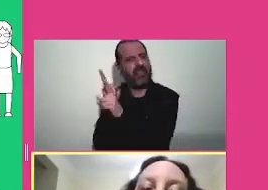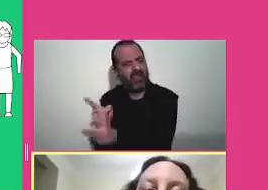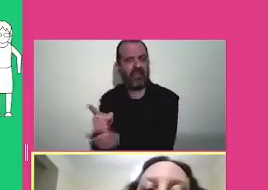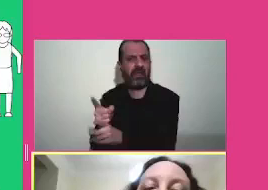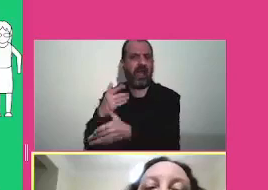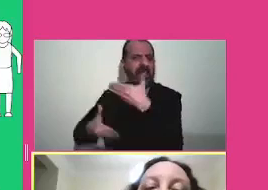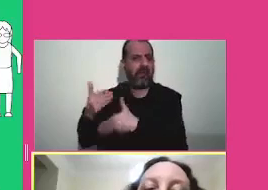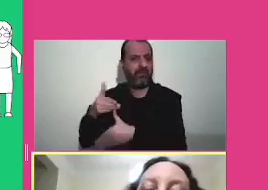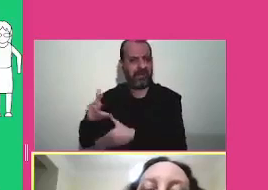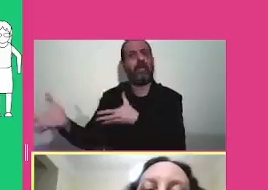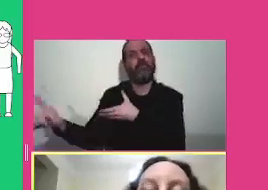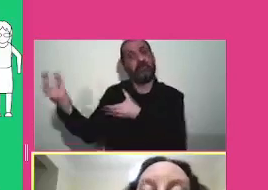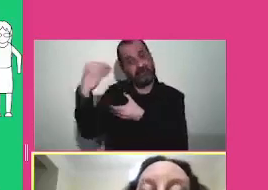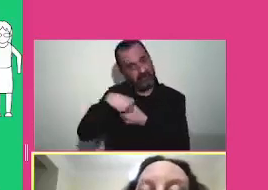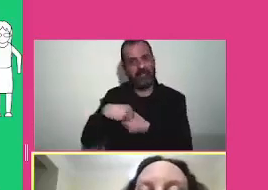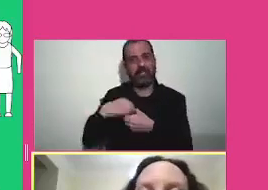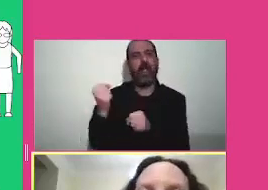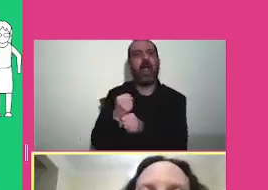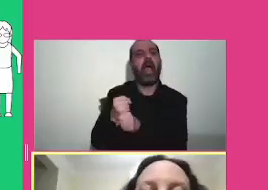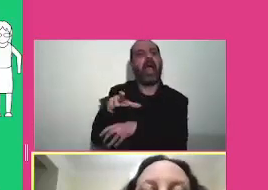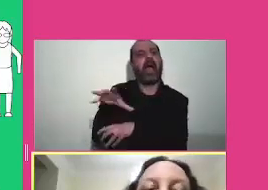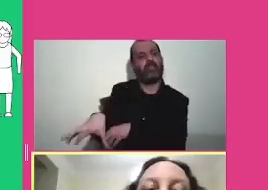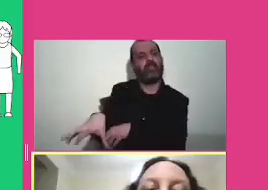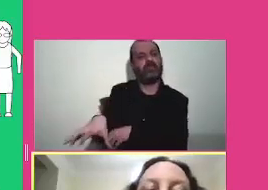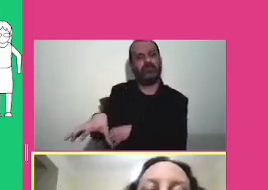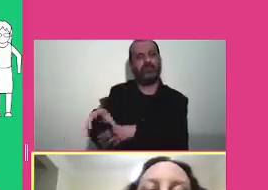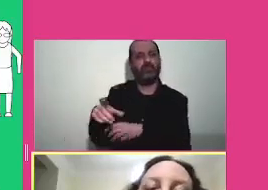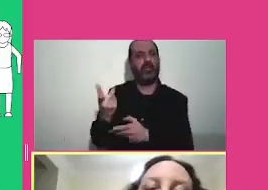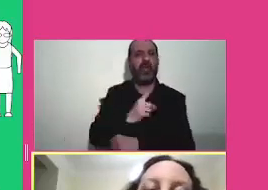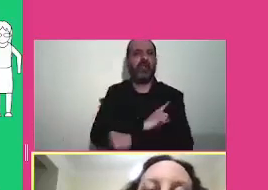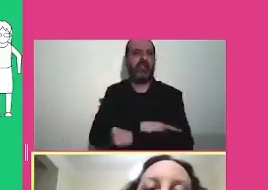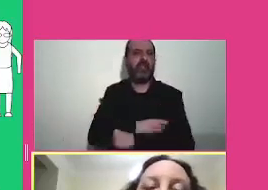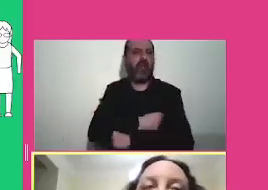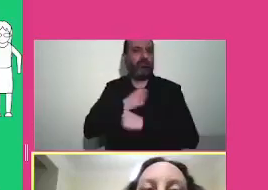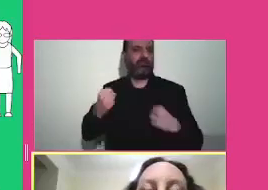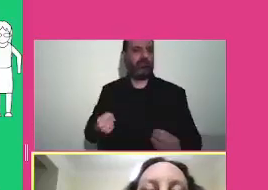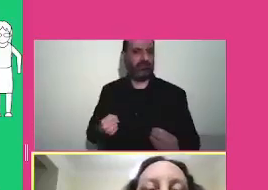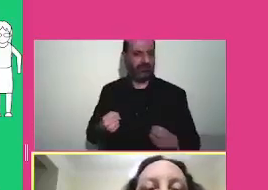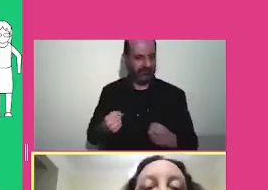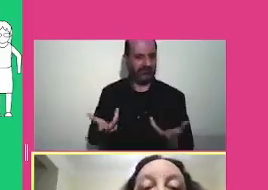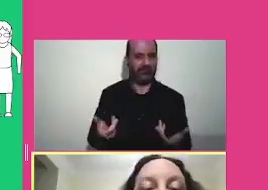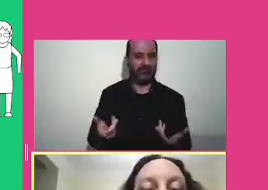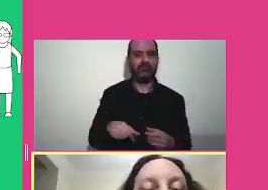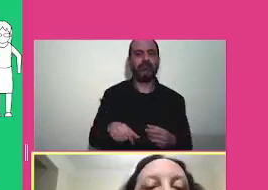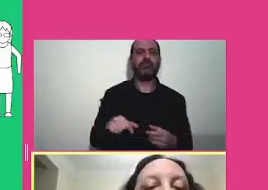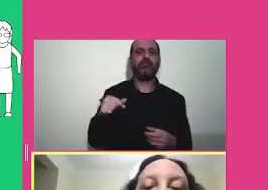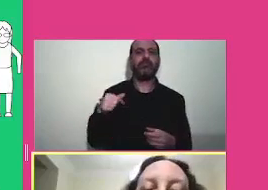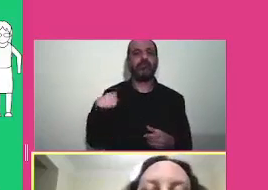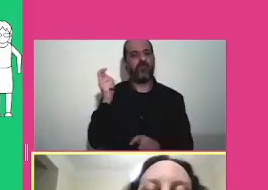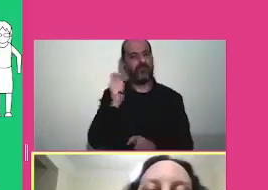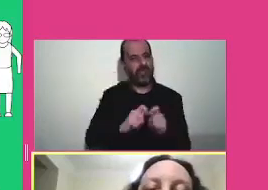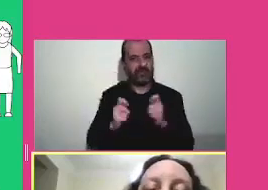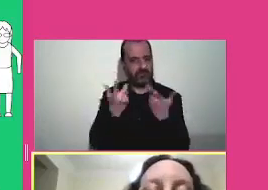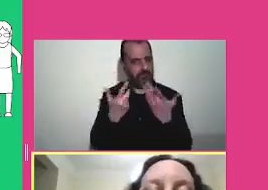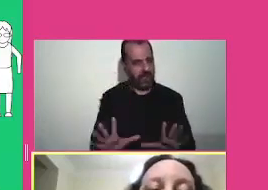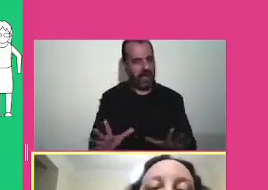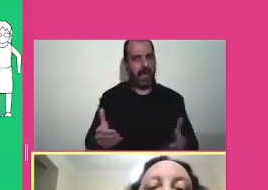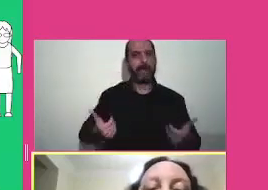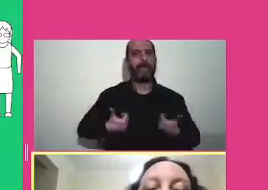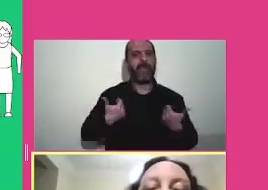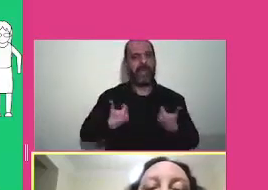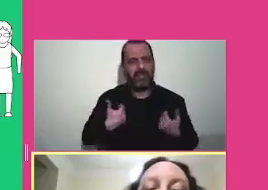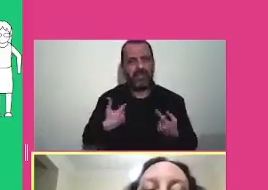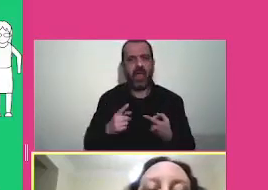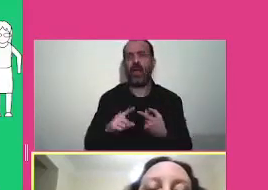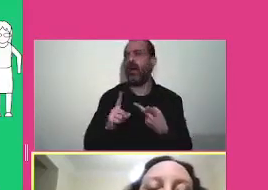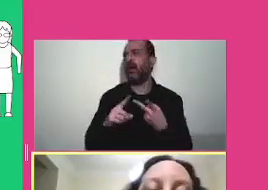στο εργαστήριο ενδυνάμωσης ικανοτήτων. Και έχουμε δημιουργήσει όλα αυτά τα παιχνίδια και τους οδηγούς που είδατε,